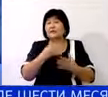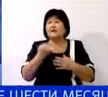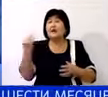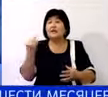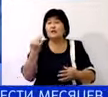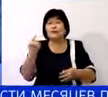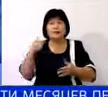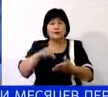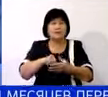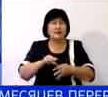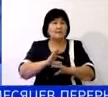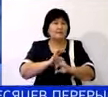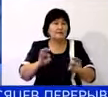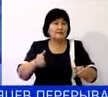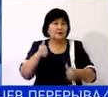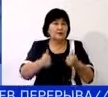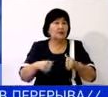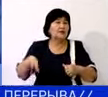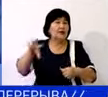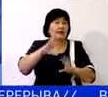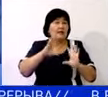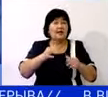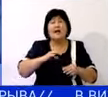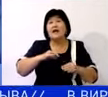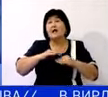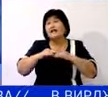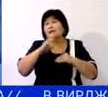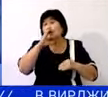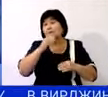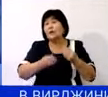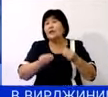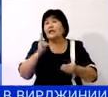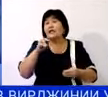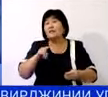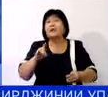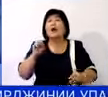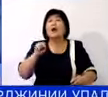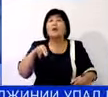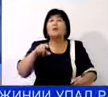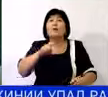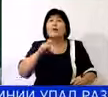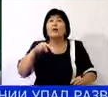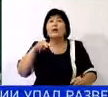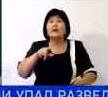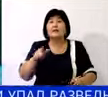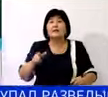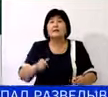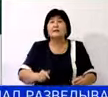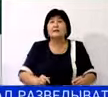принимает участие в престижном турнире Старого Света. Степные «Волки» сыграют с кипрским «Апоэлом».